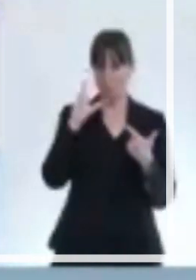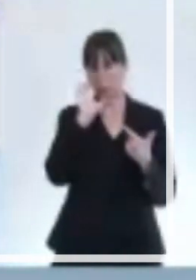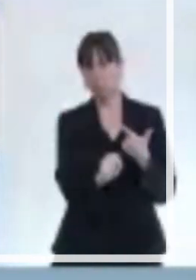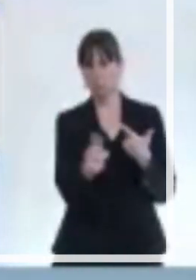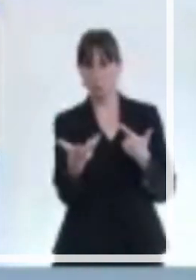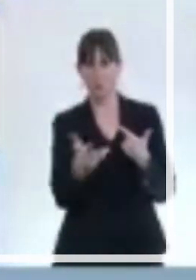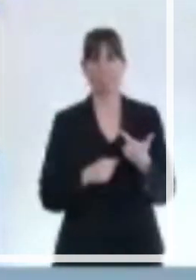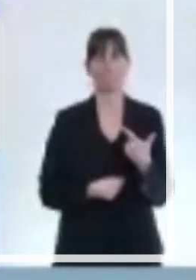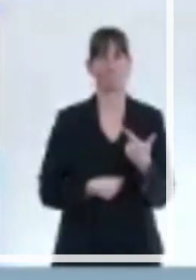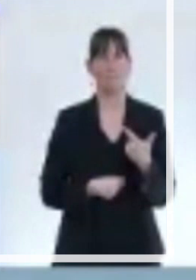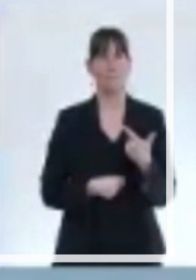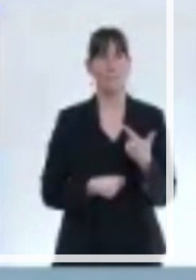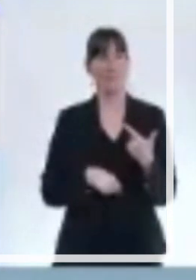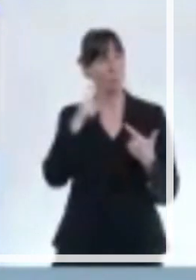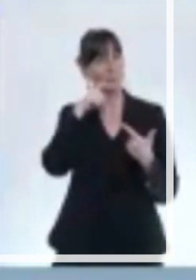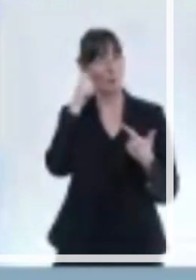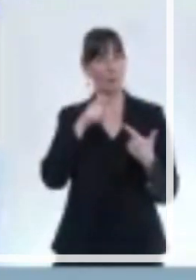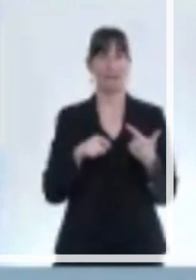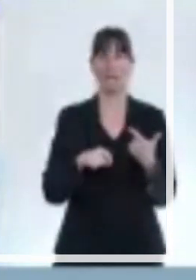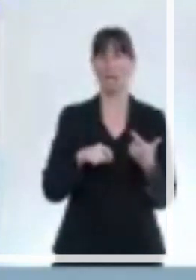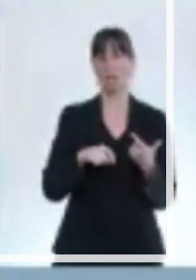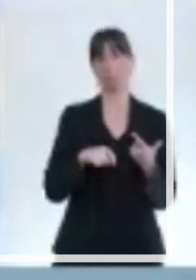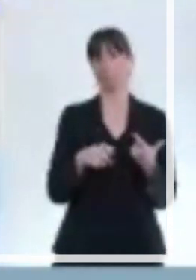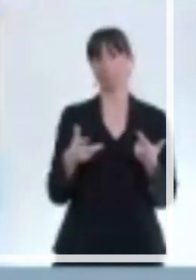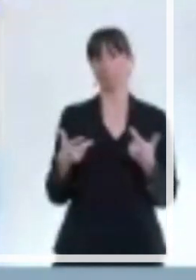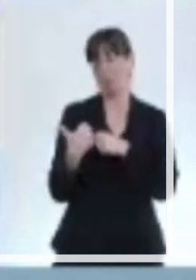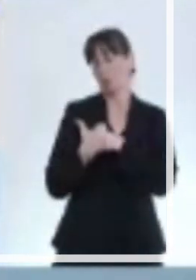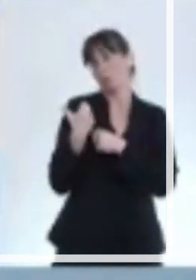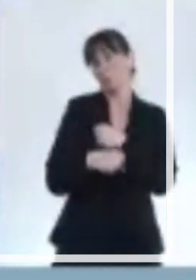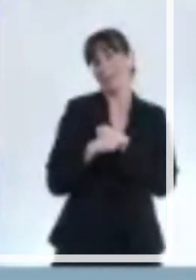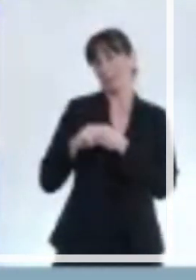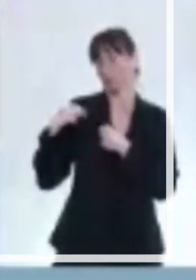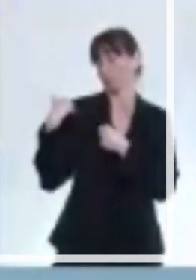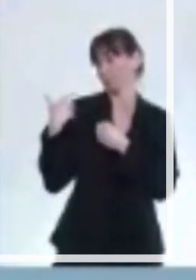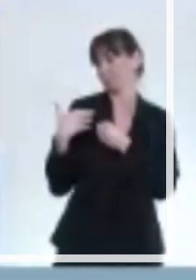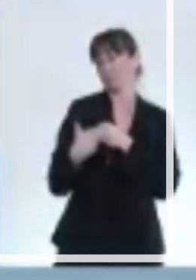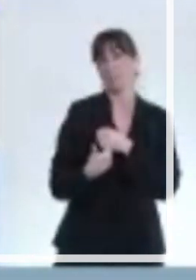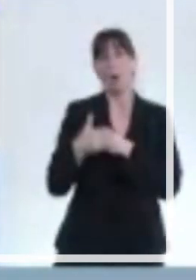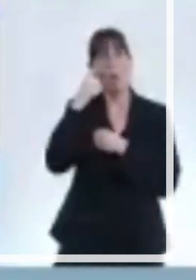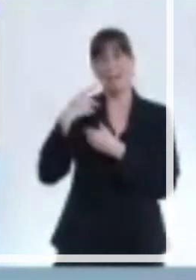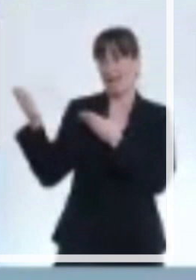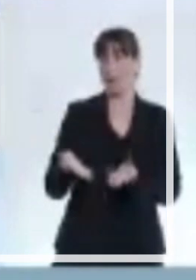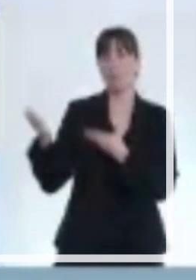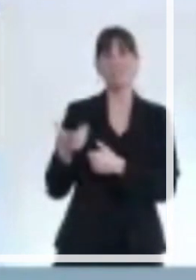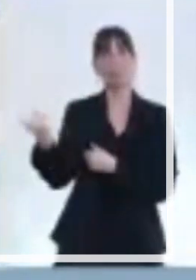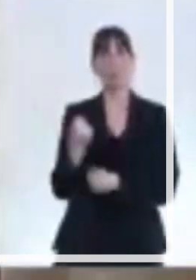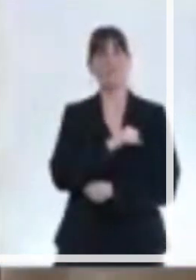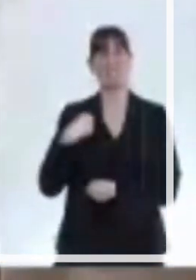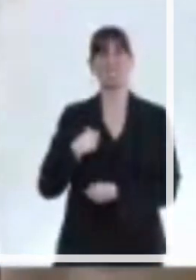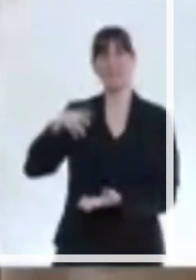brutal il ya plusieurs semaines de cela des importations en provenance de chine tout simplement parce que les usines chinoises